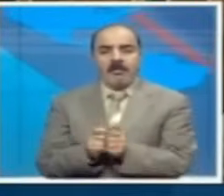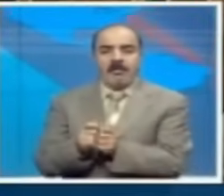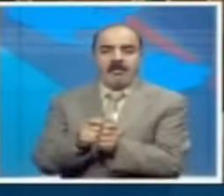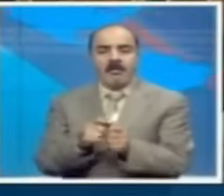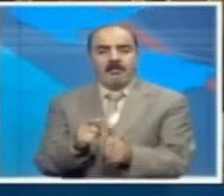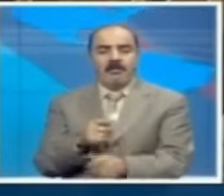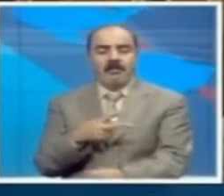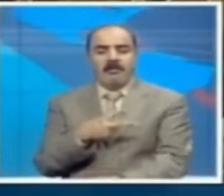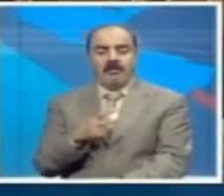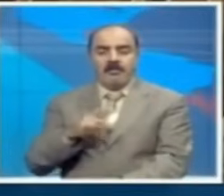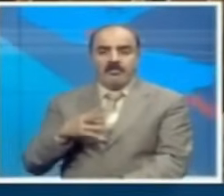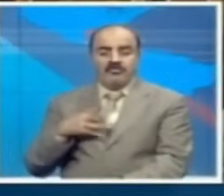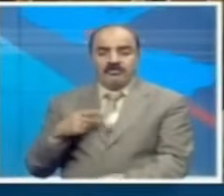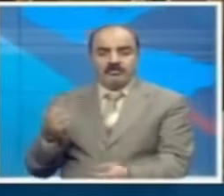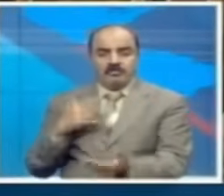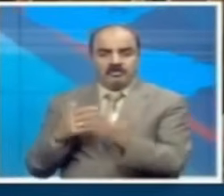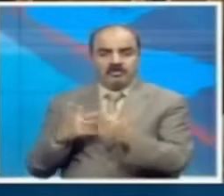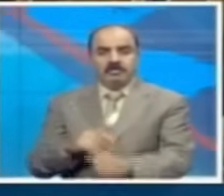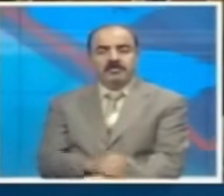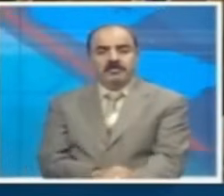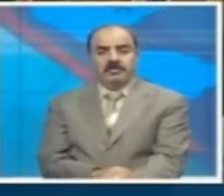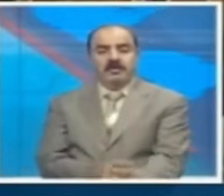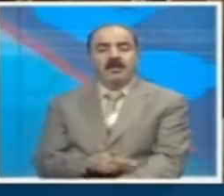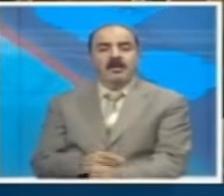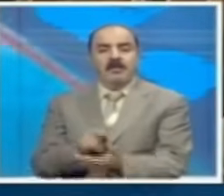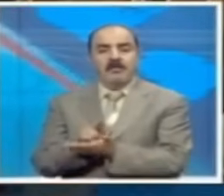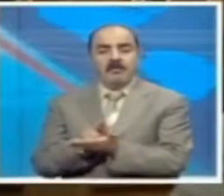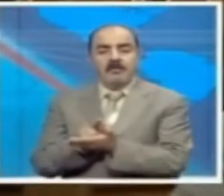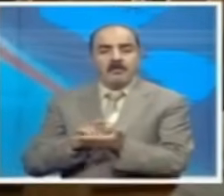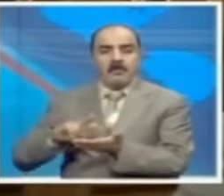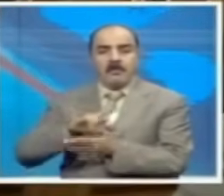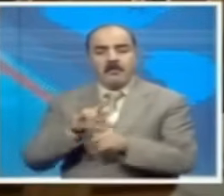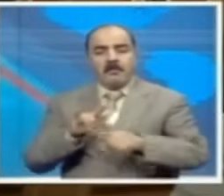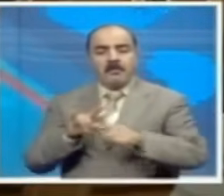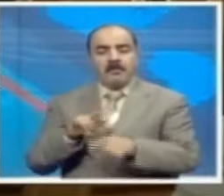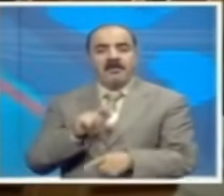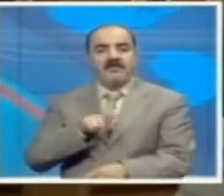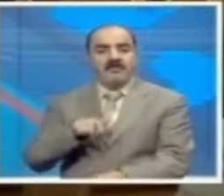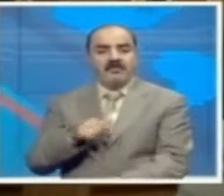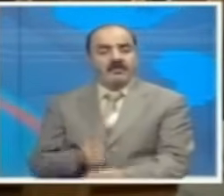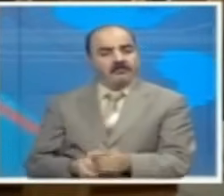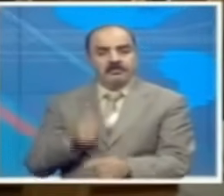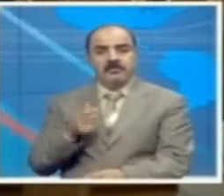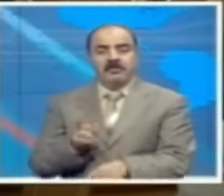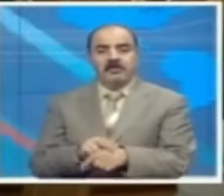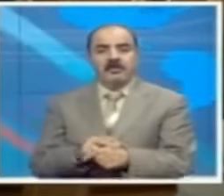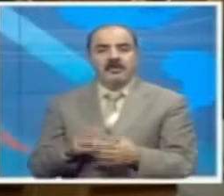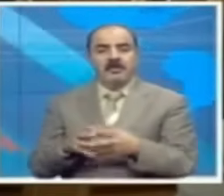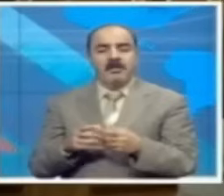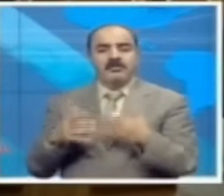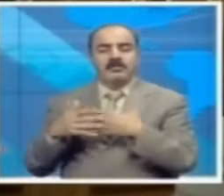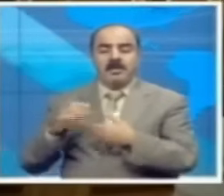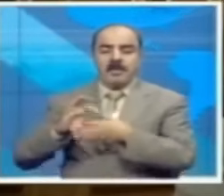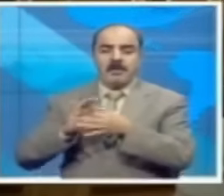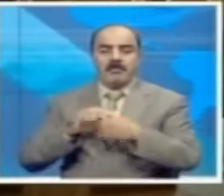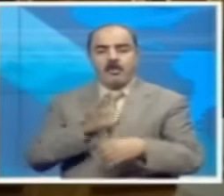في ترسانتها خلال هذا العام، إضافة إلى طائرات مقاتلة من طراز F-16 يوفرها لها